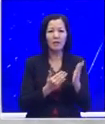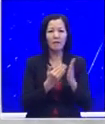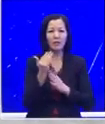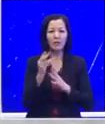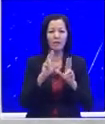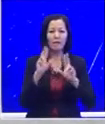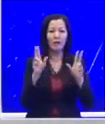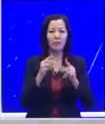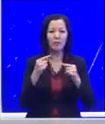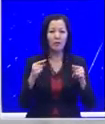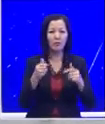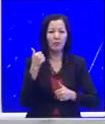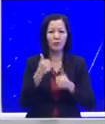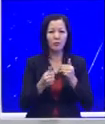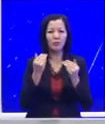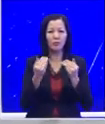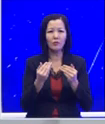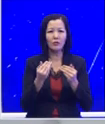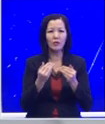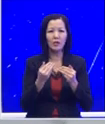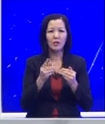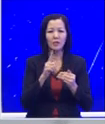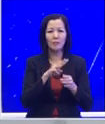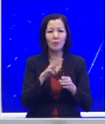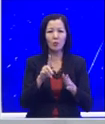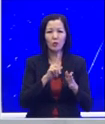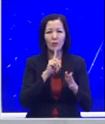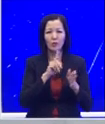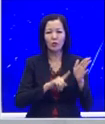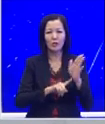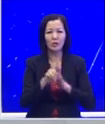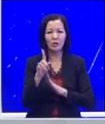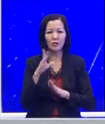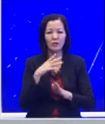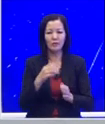по волейболу и других различных турниров сегодня стартовали с минуты молчания.